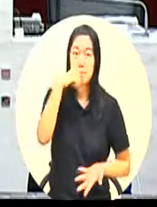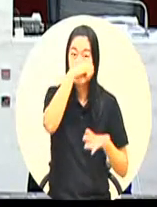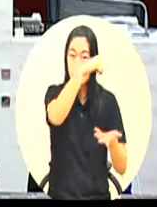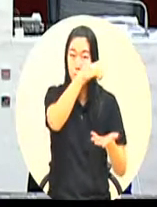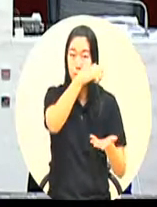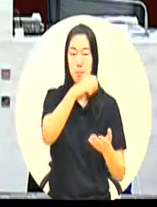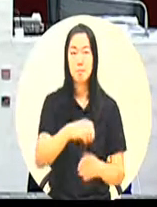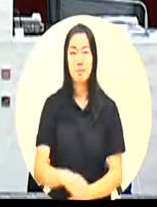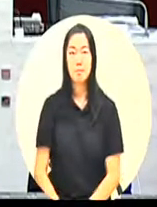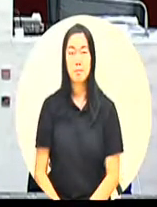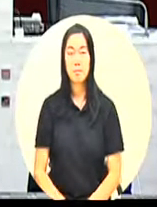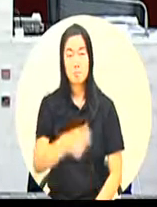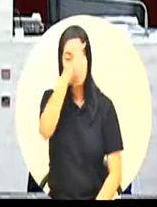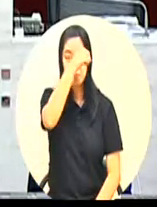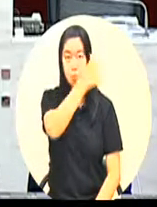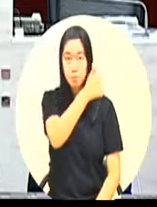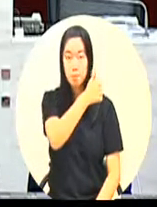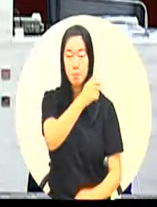及